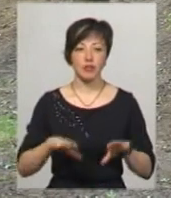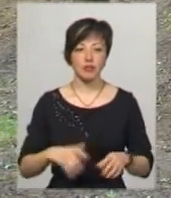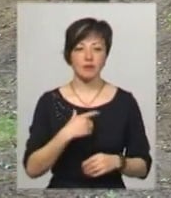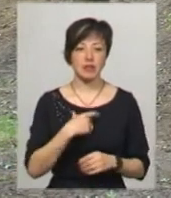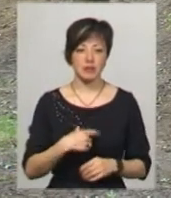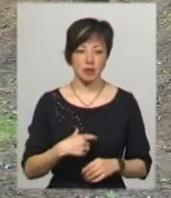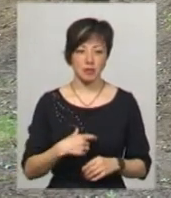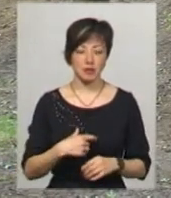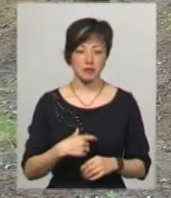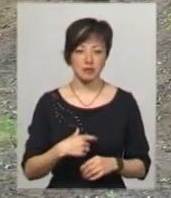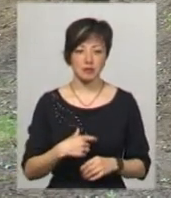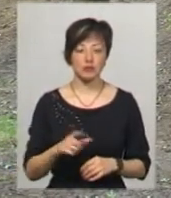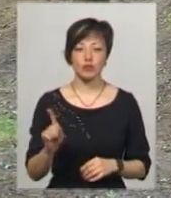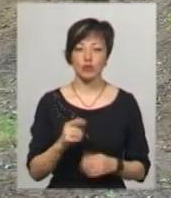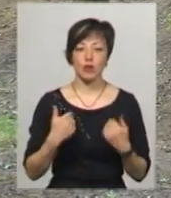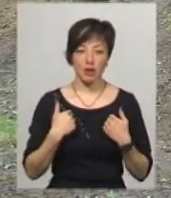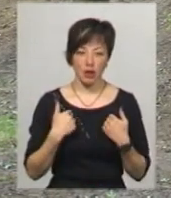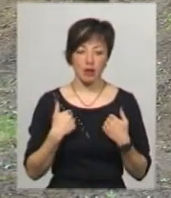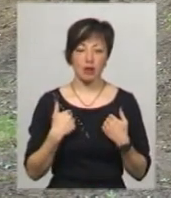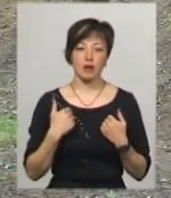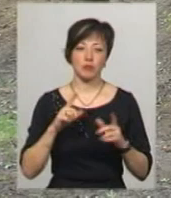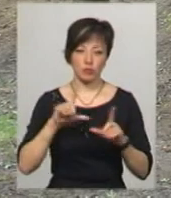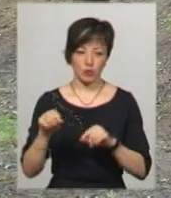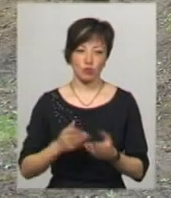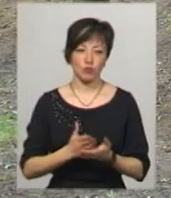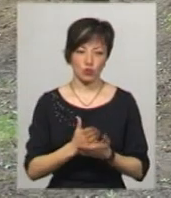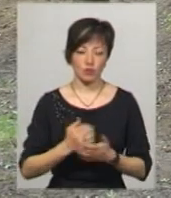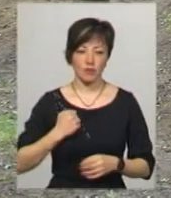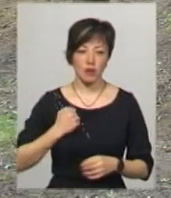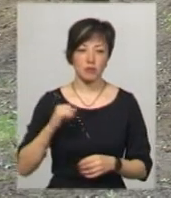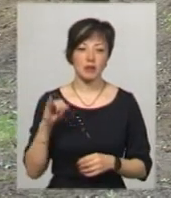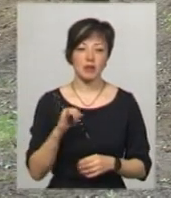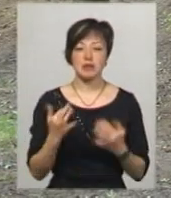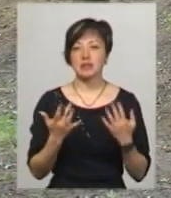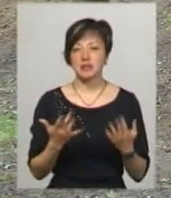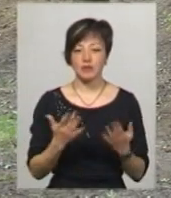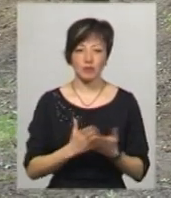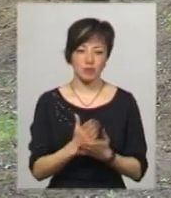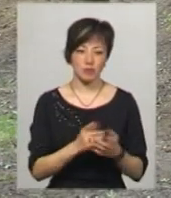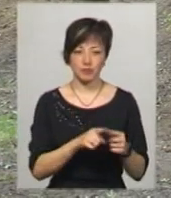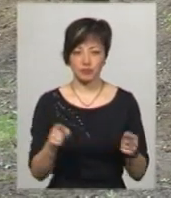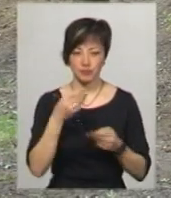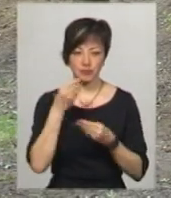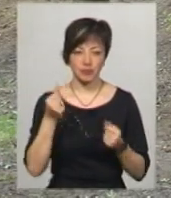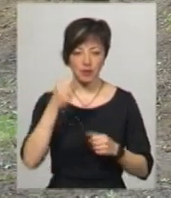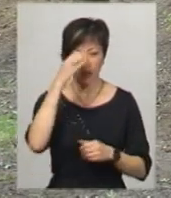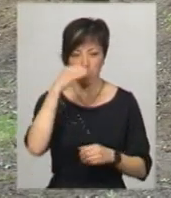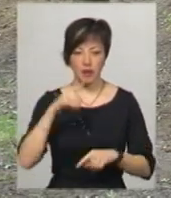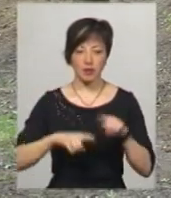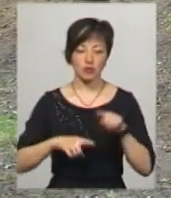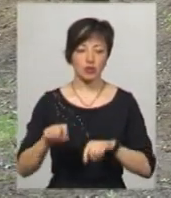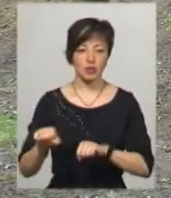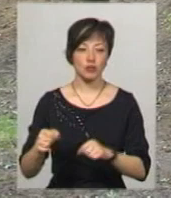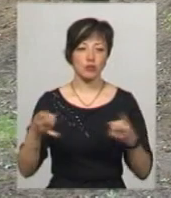себе, що я піду відслужу і скільки там тої служби, а батьківщину